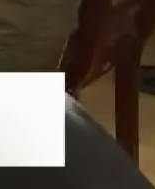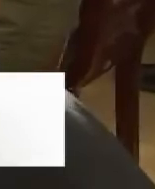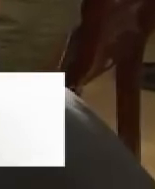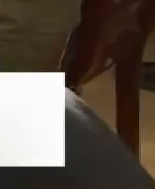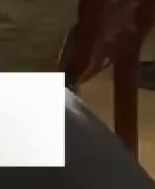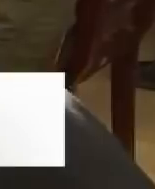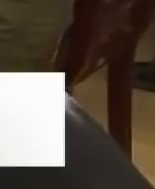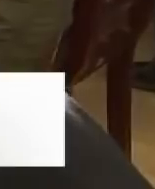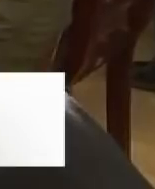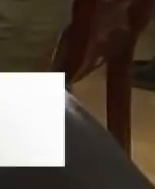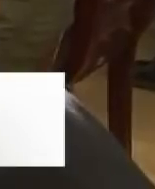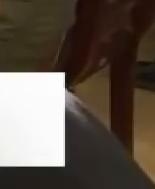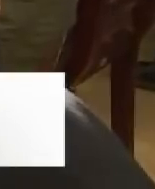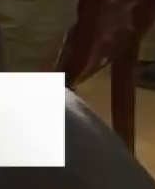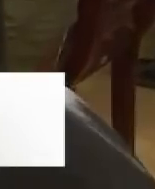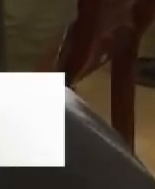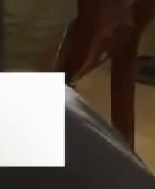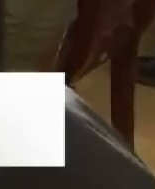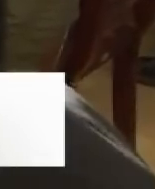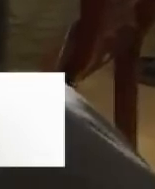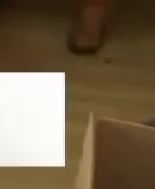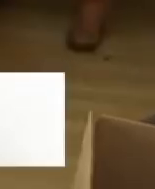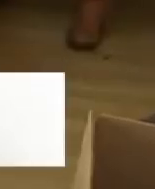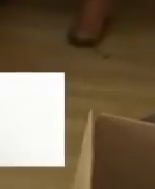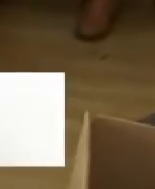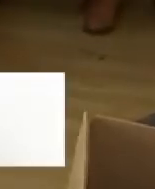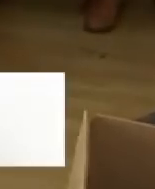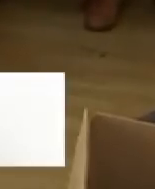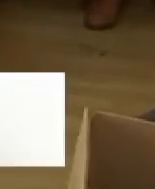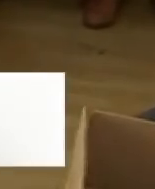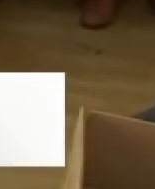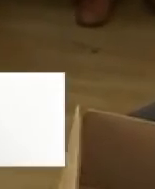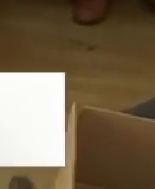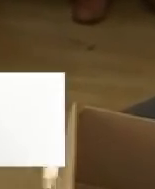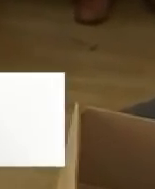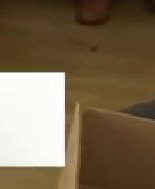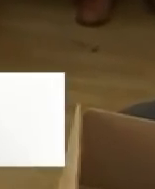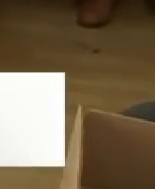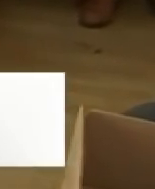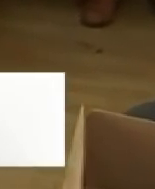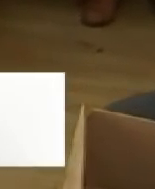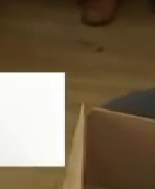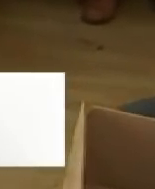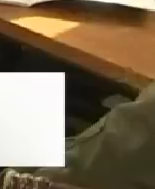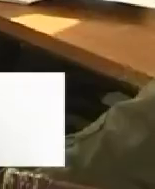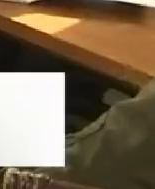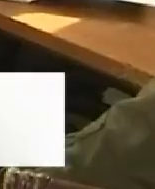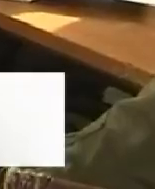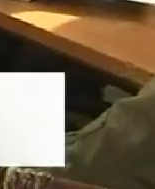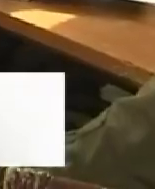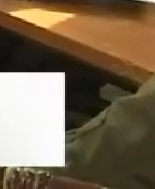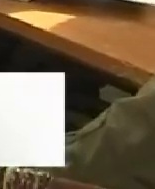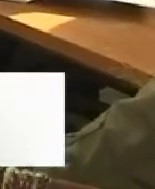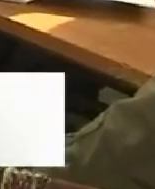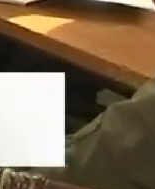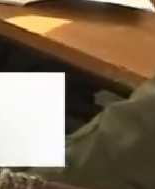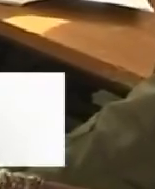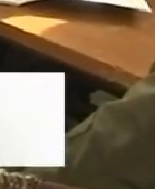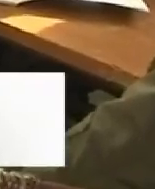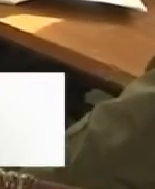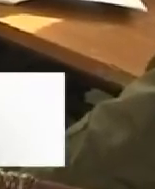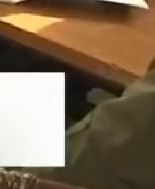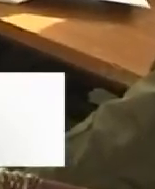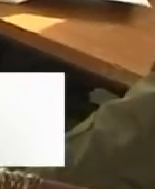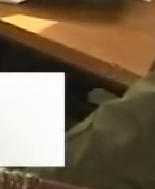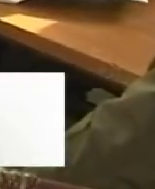төлөөлөгчөөр оролцох юм. Энэ хурлаар Монголын морин спорт уяачдын холбооны өнгөрсөн хугацаанд хийсэн ажлын тайлан, хяналтын зөвлөлийн тайлан, Монголын морин спорт уяачдын